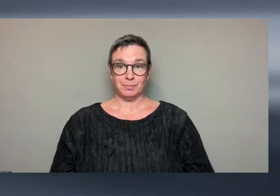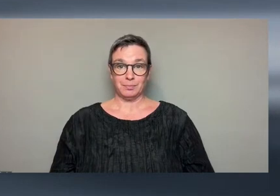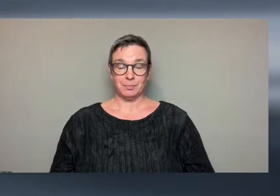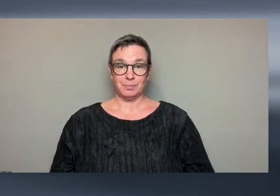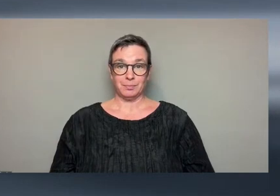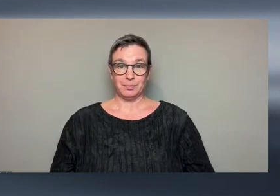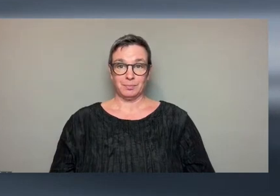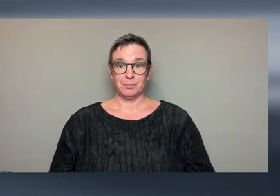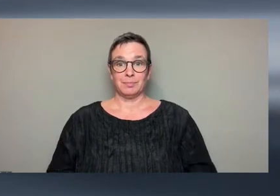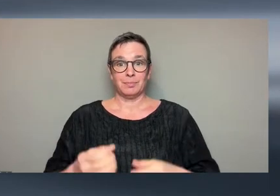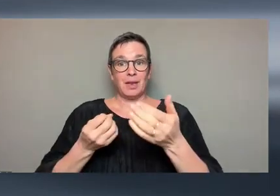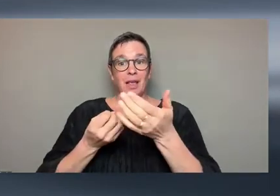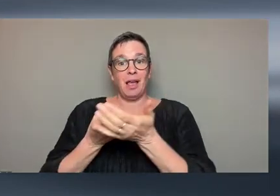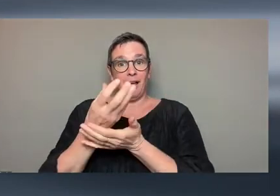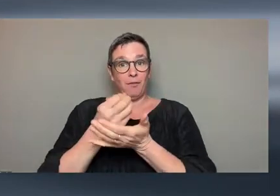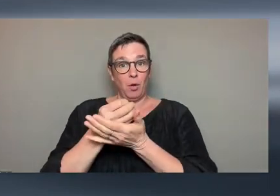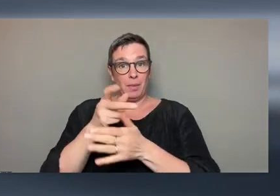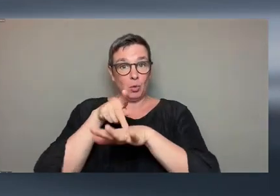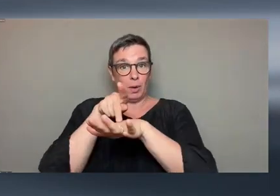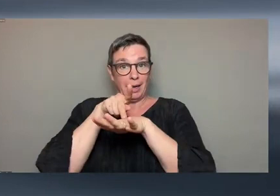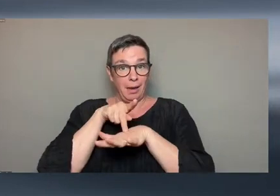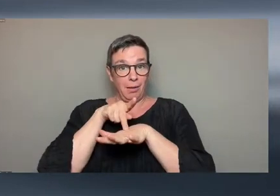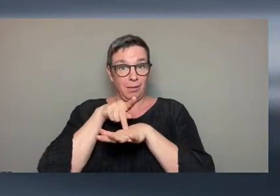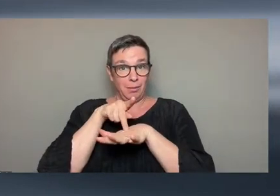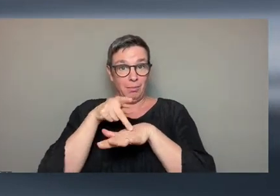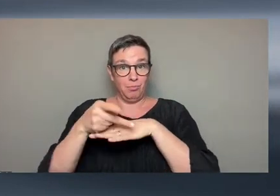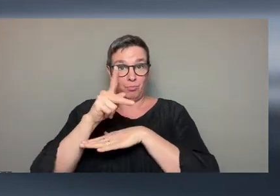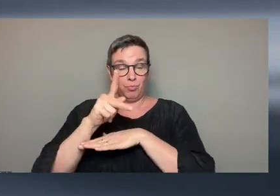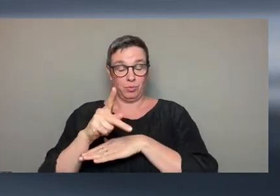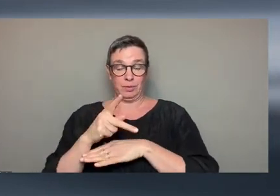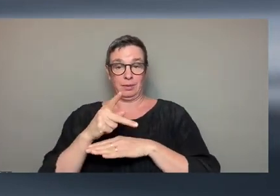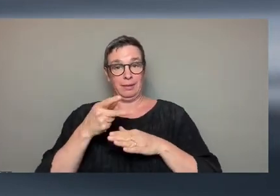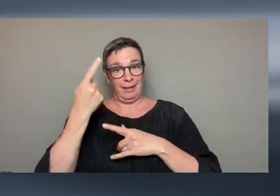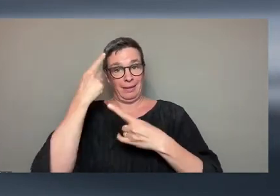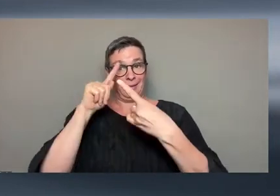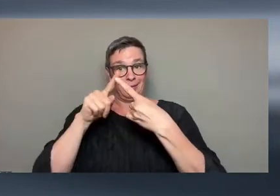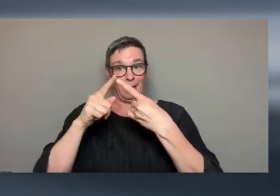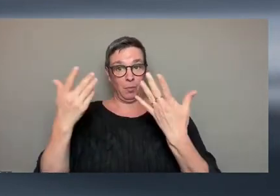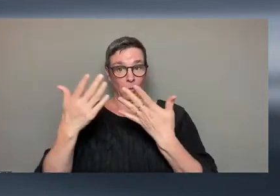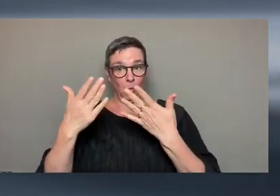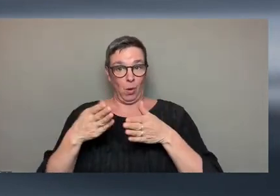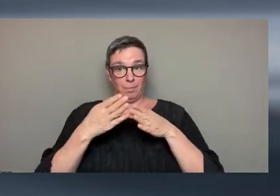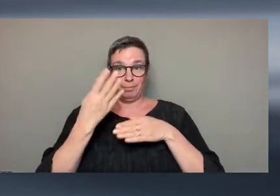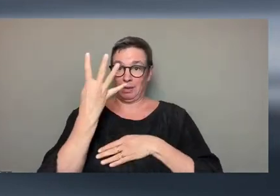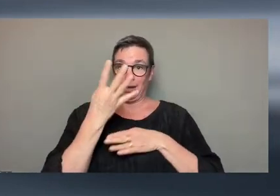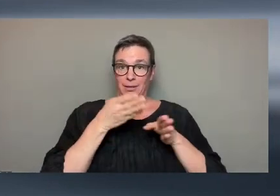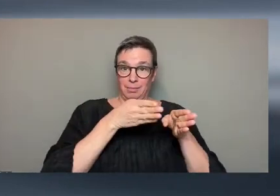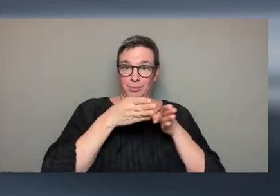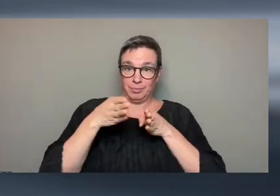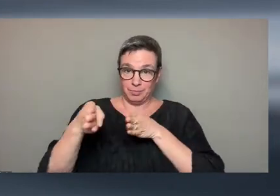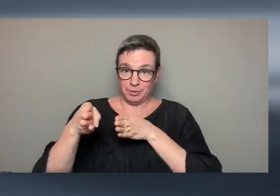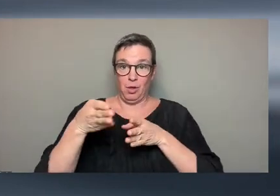L'information clientèle concerne principalement les 4 divisions: marché voyageurs,